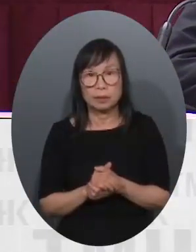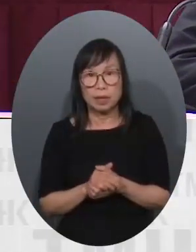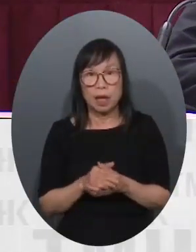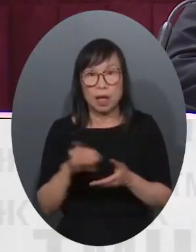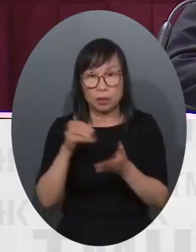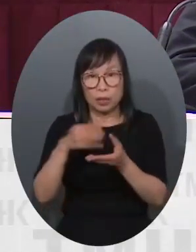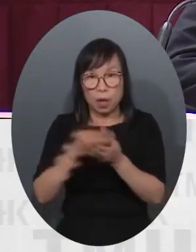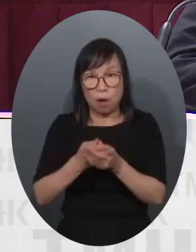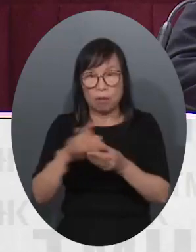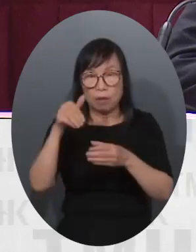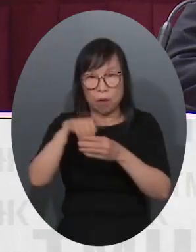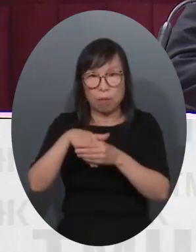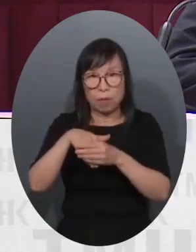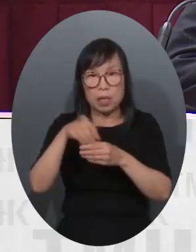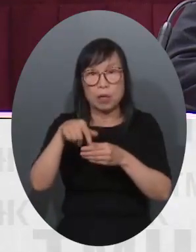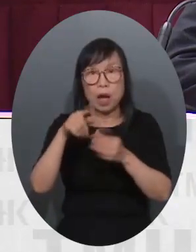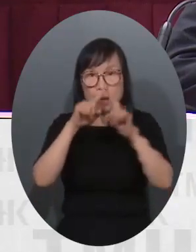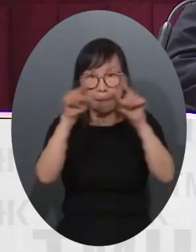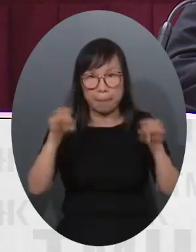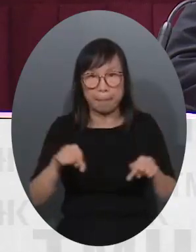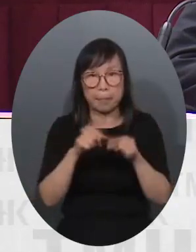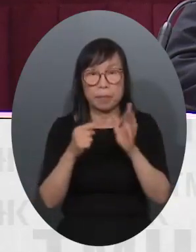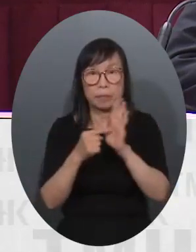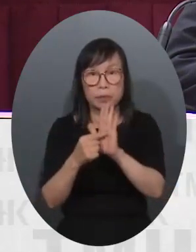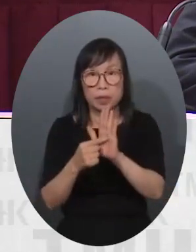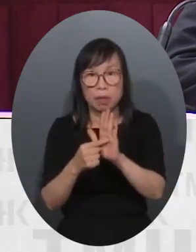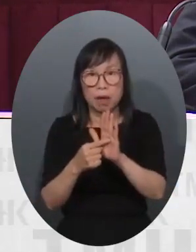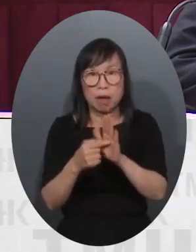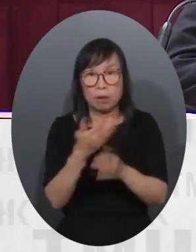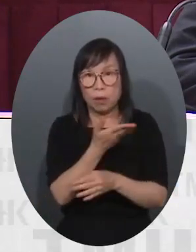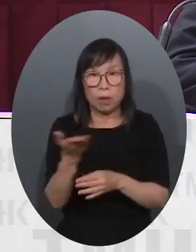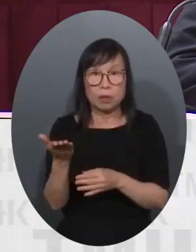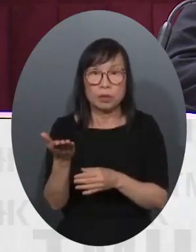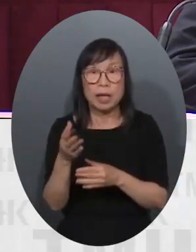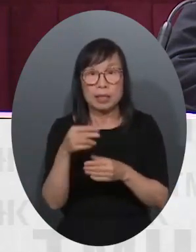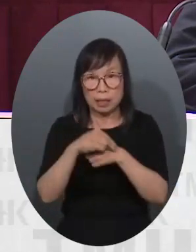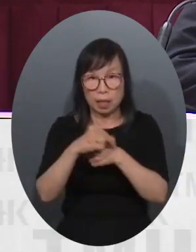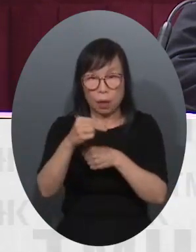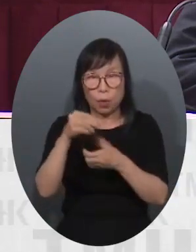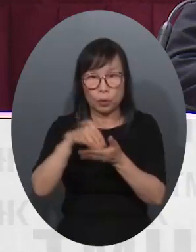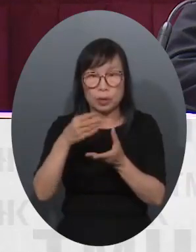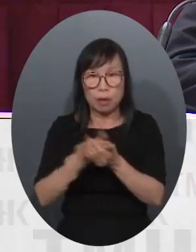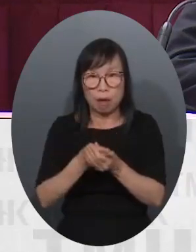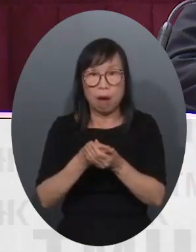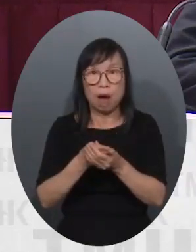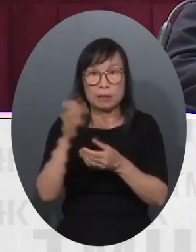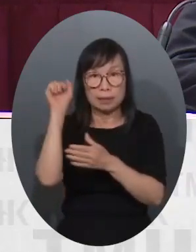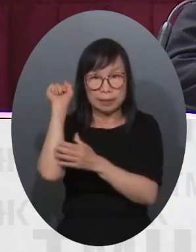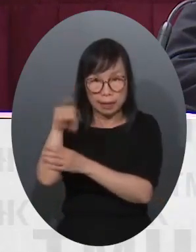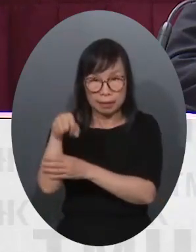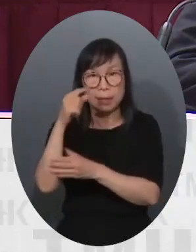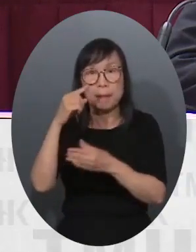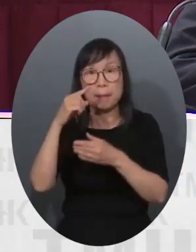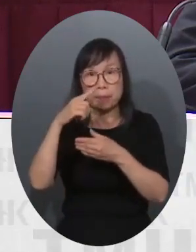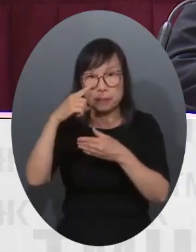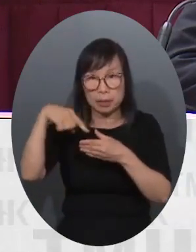決議案的投票結果已經顯示在屏幕上。各位，由於第七號決議案所得的贊成票